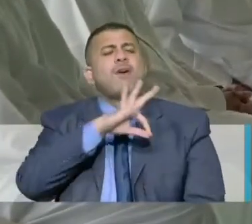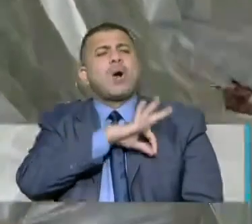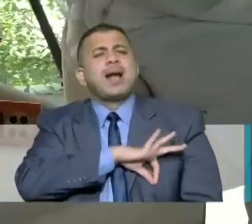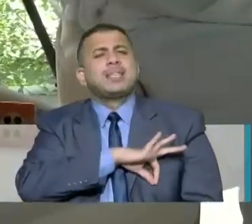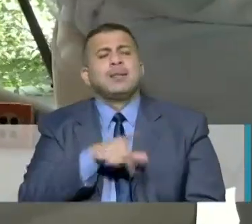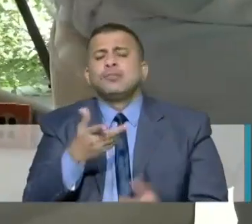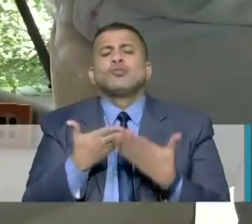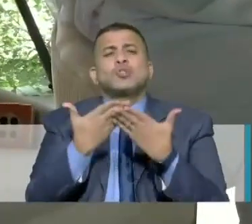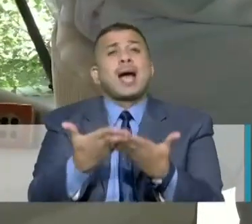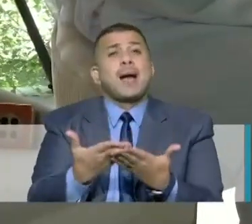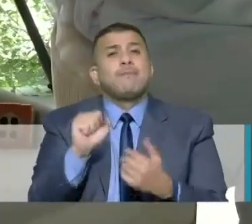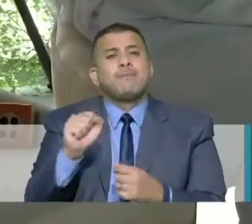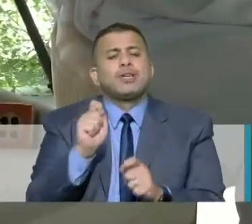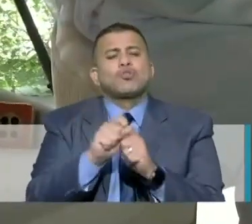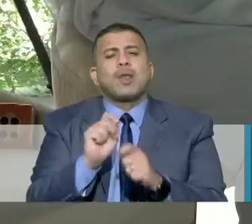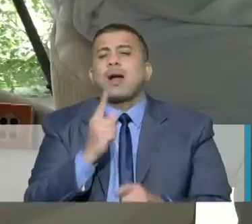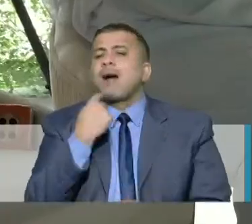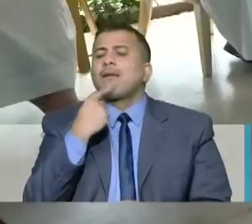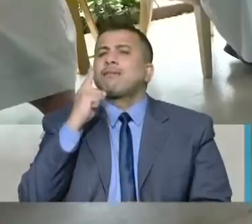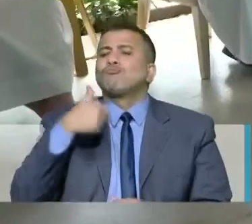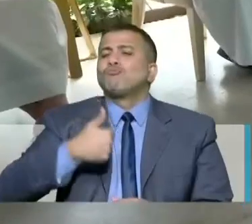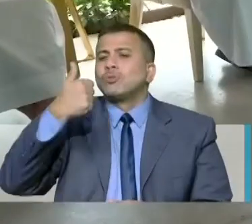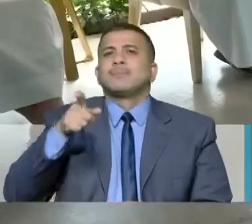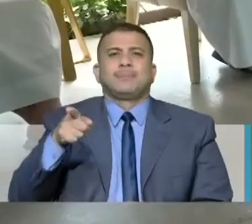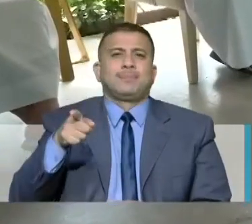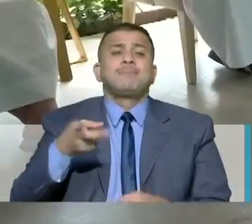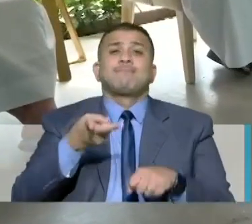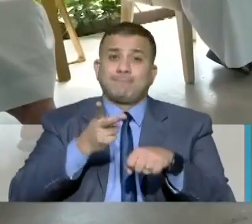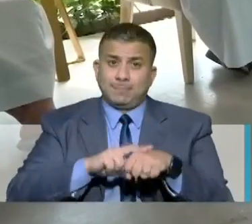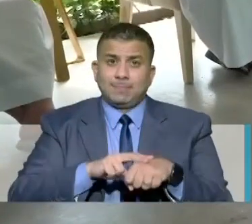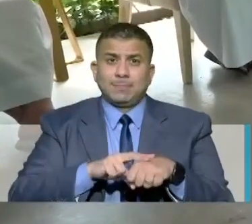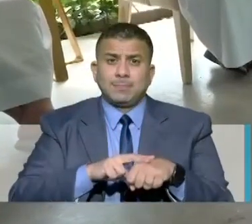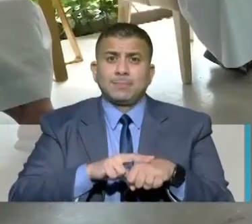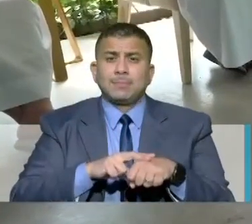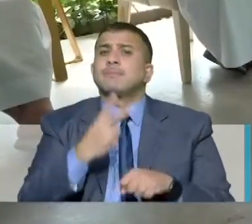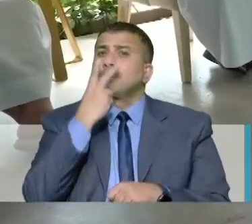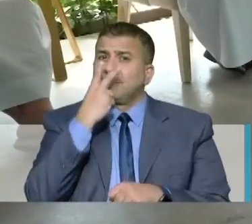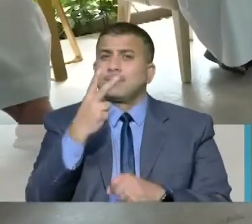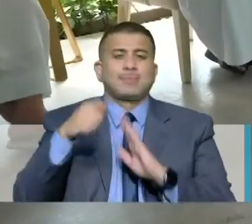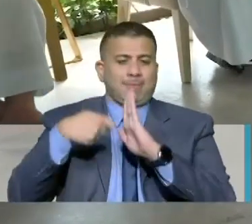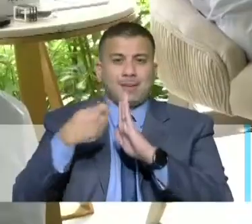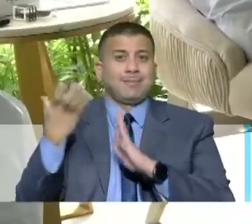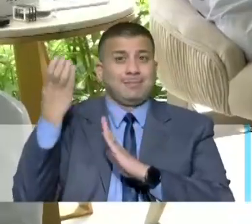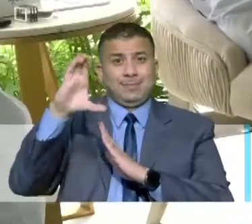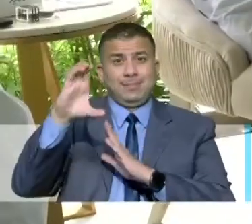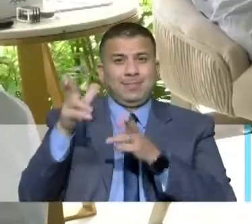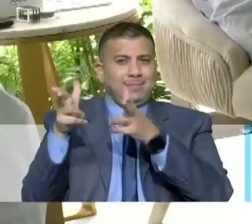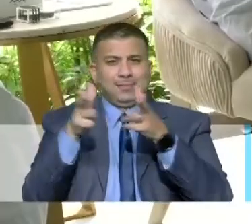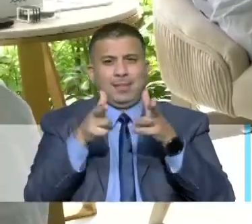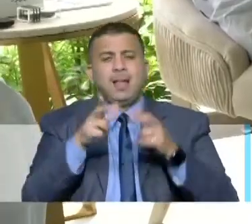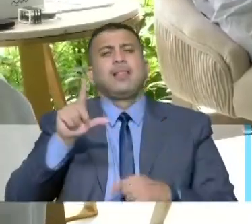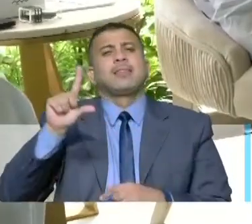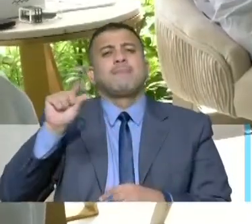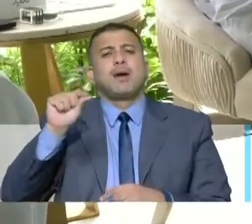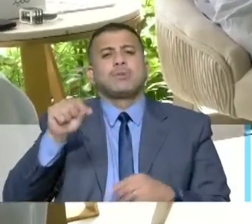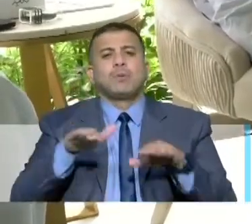التي تساهم في عمليه صنع القرار كما اطلع سموه على عرض مرئي تناول النماذج الخاصه بالتميز